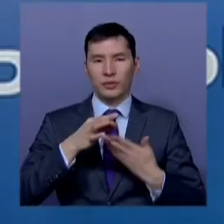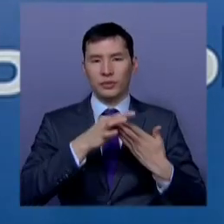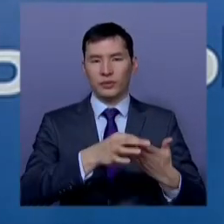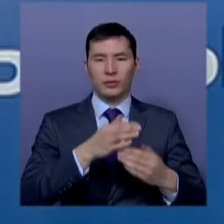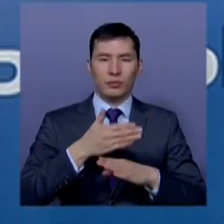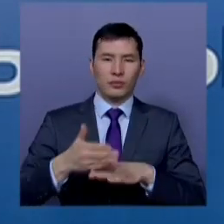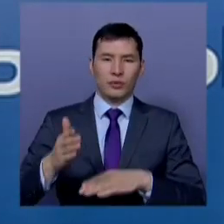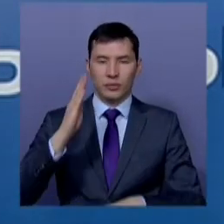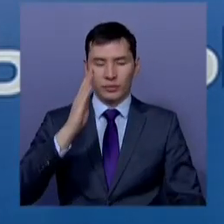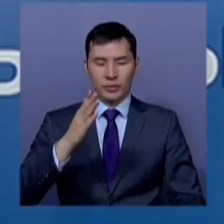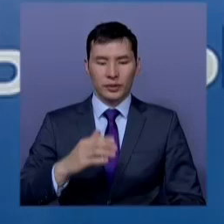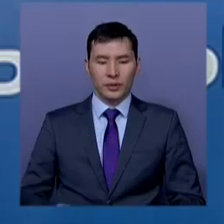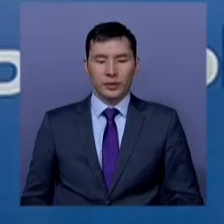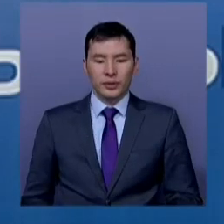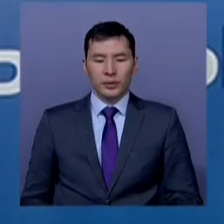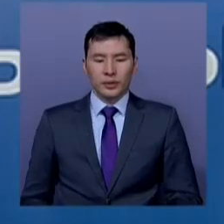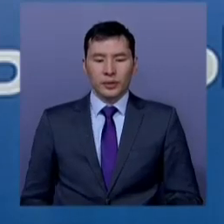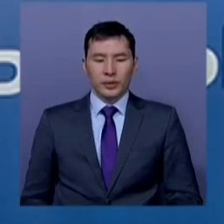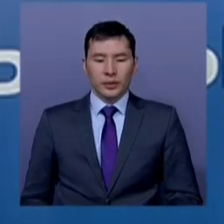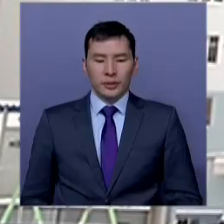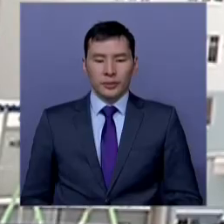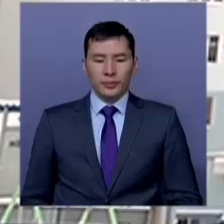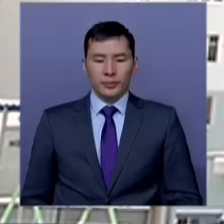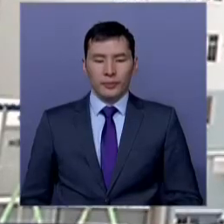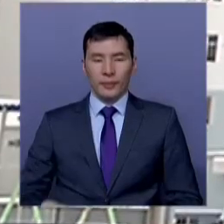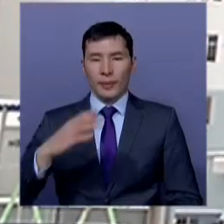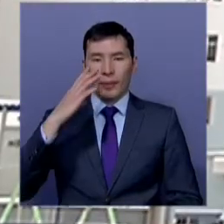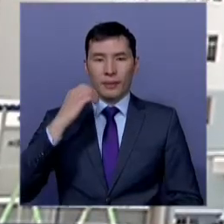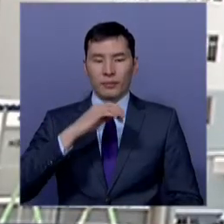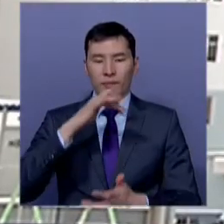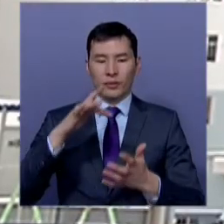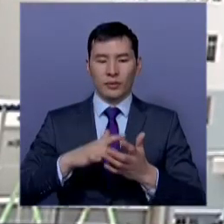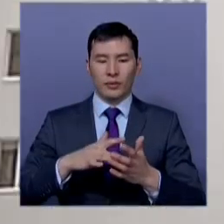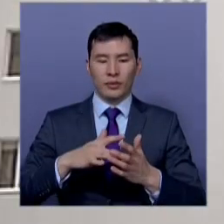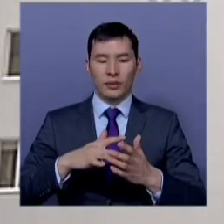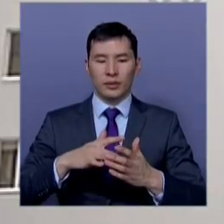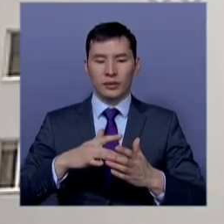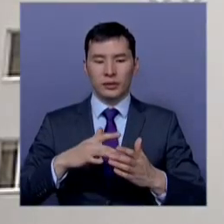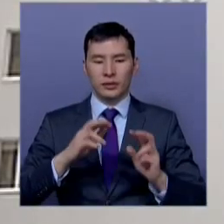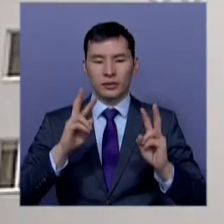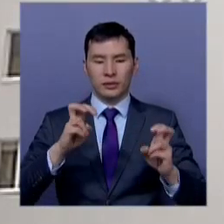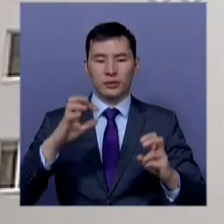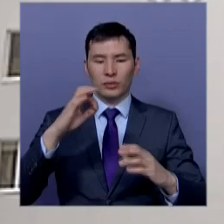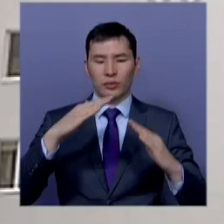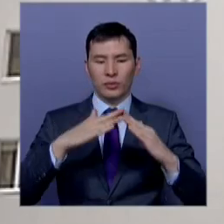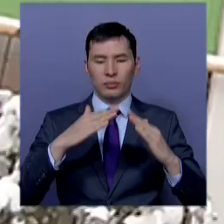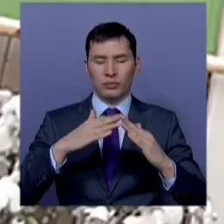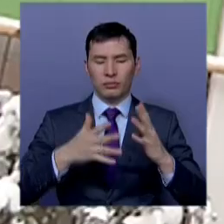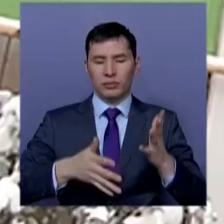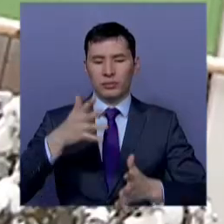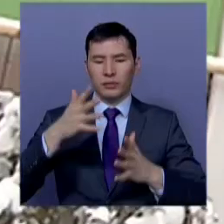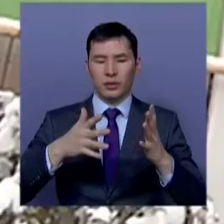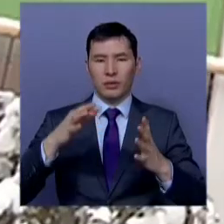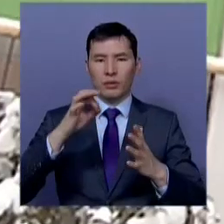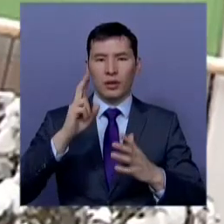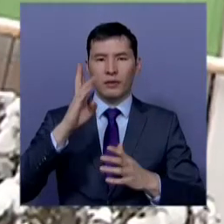түрде әрбір сұраққа жауап береміз. Алматы 8-де 4000 көп пәтерлі тұрғын үй қорына ие. Ал бүгінде пәтер